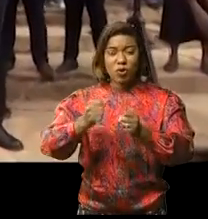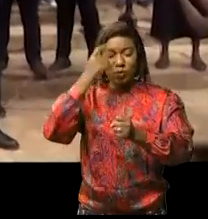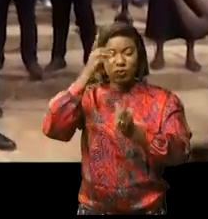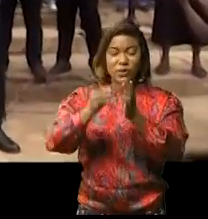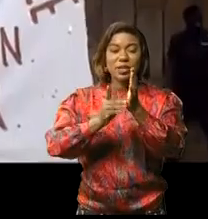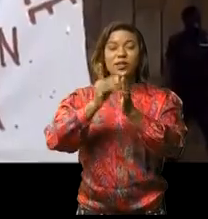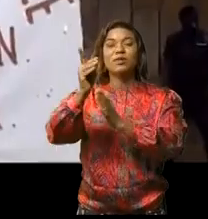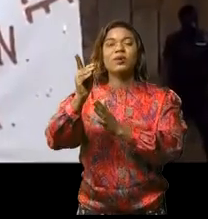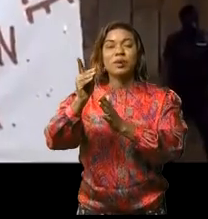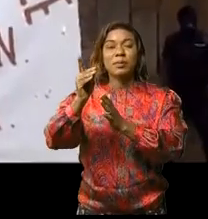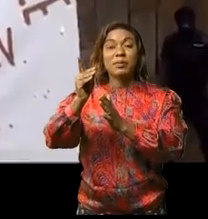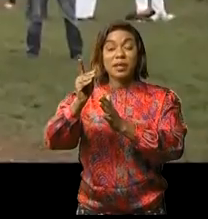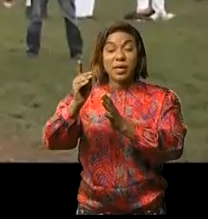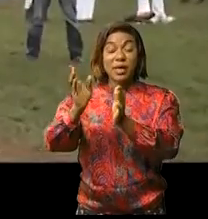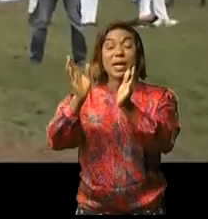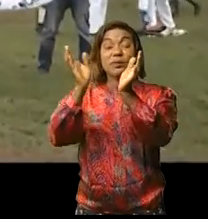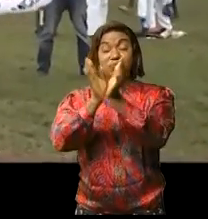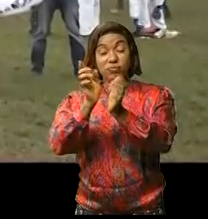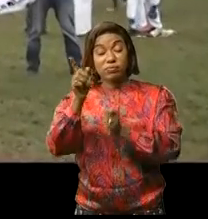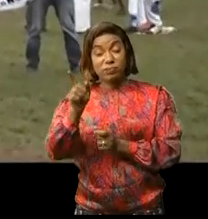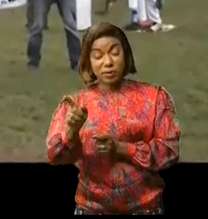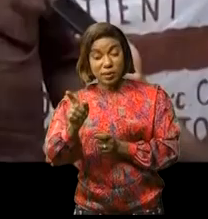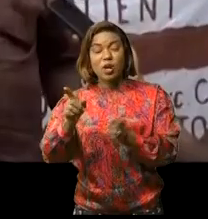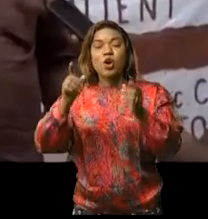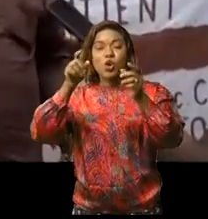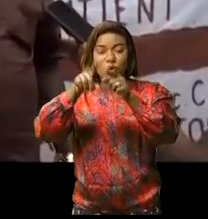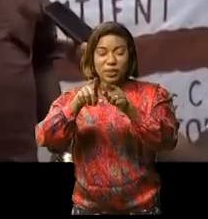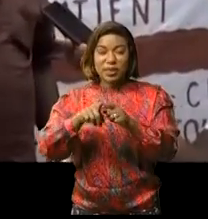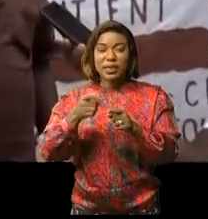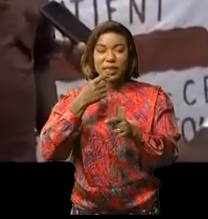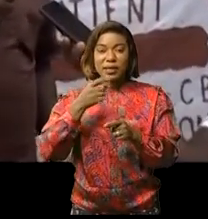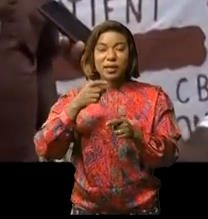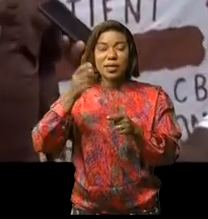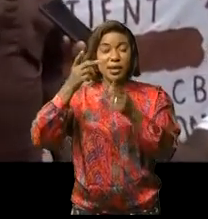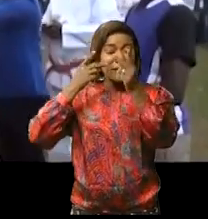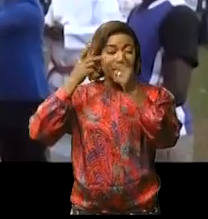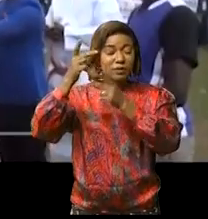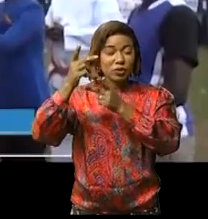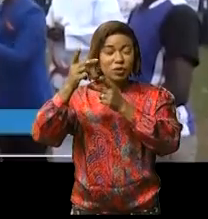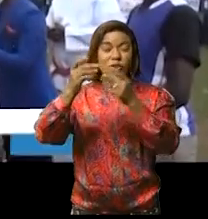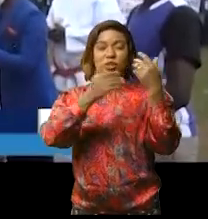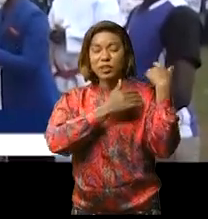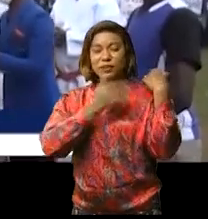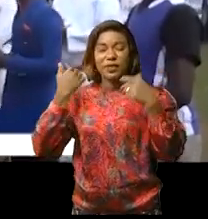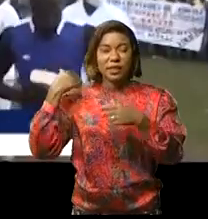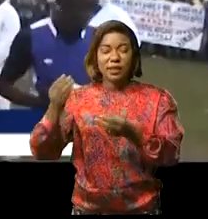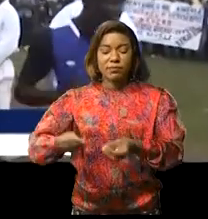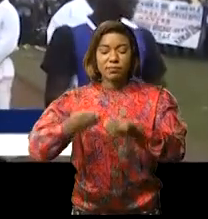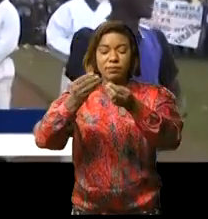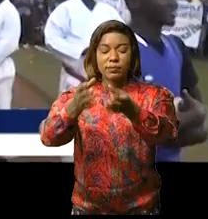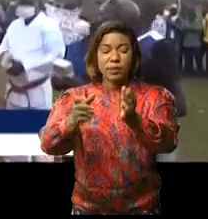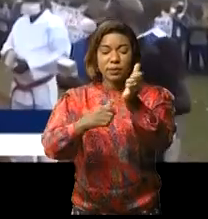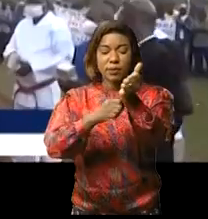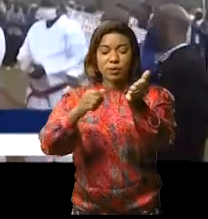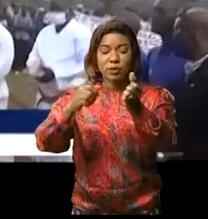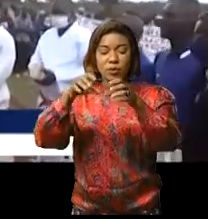des infrastructures de base, Christophe Bassinenonga a toujours affirmé exécuter la vision du chef de l'État de mettre l'homme congolais au centre de